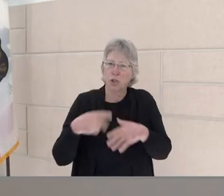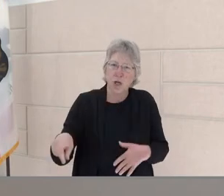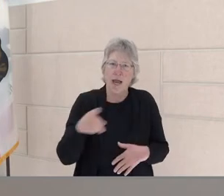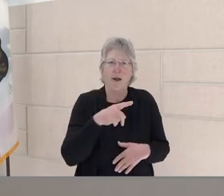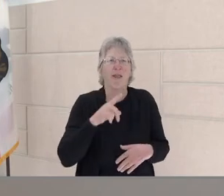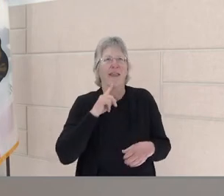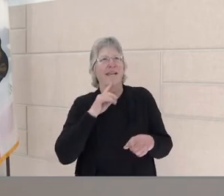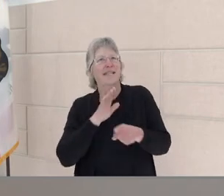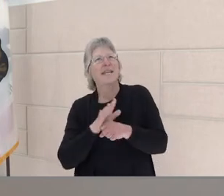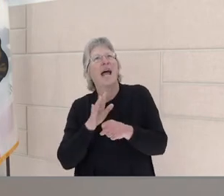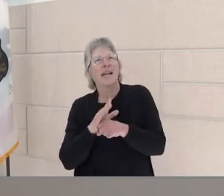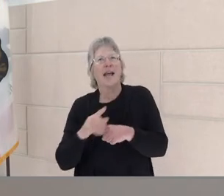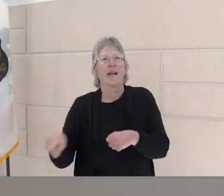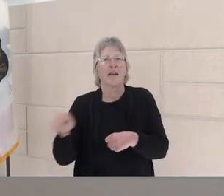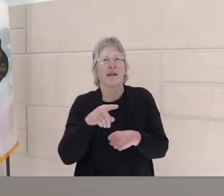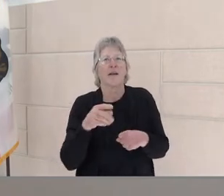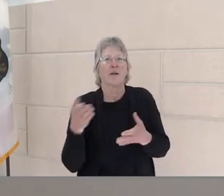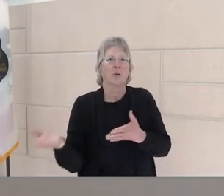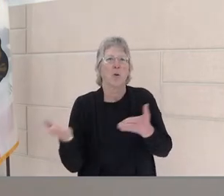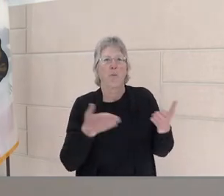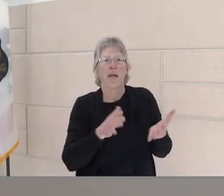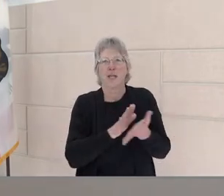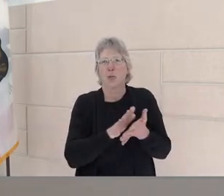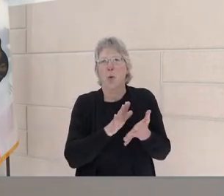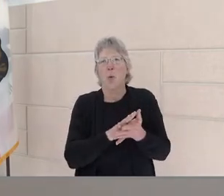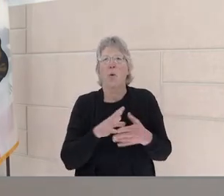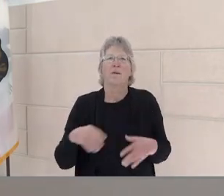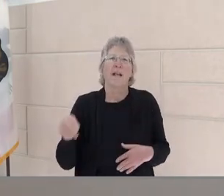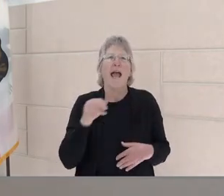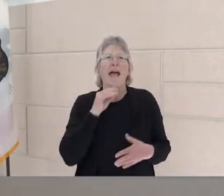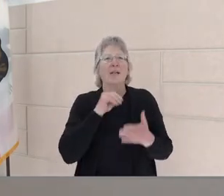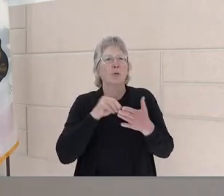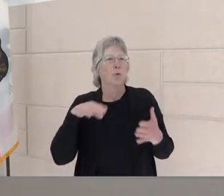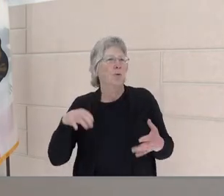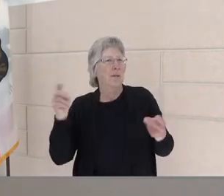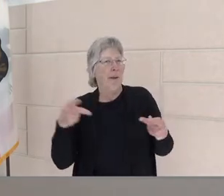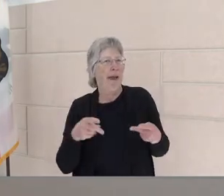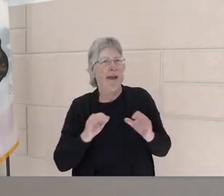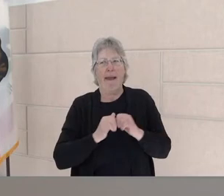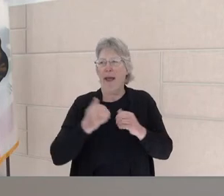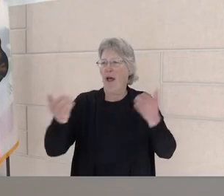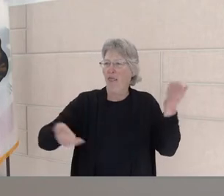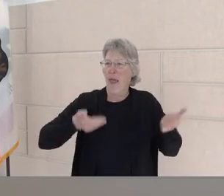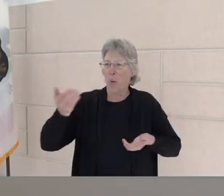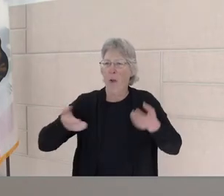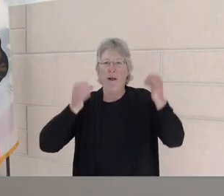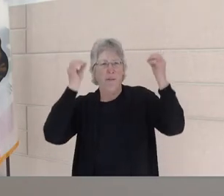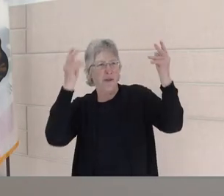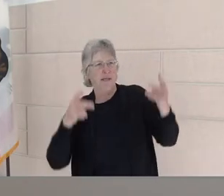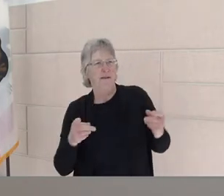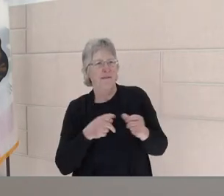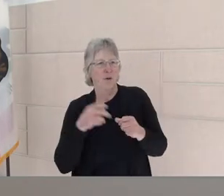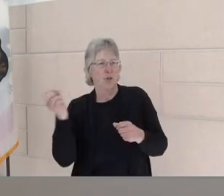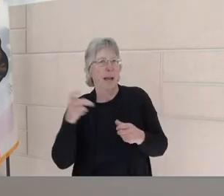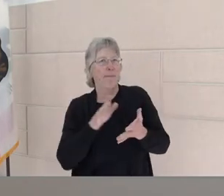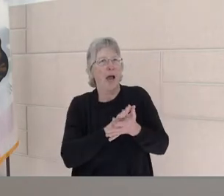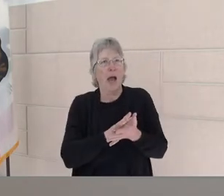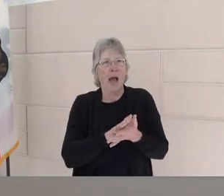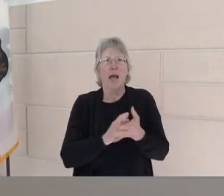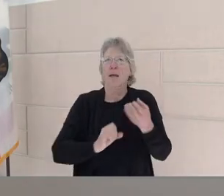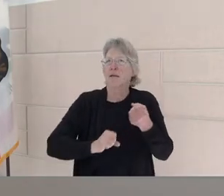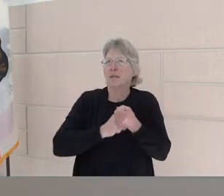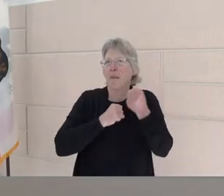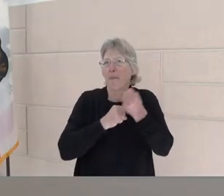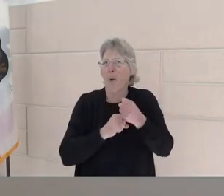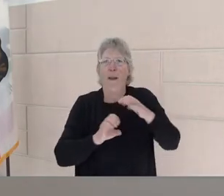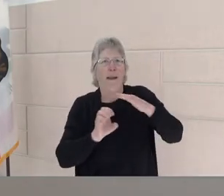គឺថាយើងនឹងមានបុគ្គលិកឡើងបង្ហាញថាតើគេបានប្រឹងប្រែងធ្វើអ្វីខ្លះសម្រាប់បញ្នាំបញ្ជូ